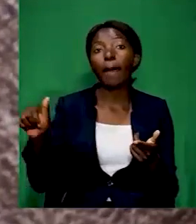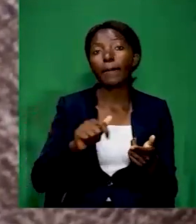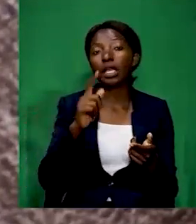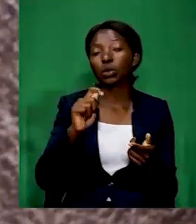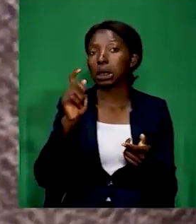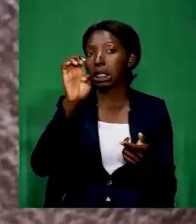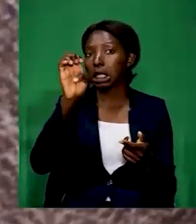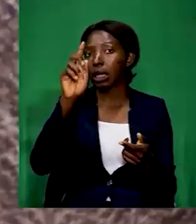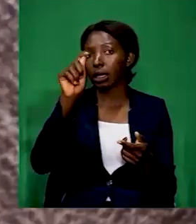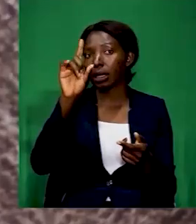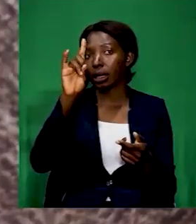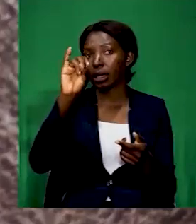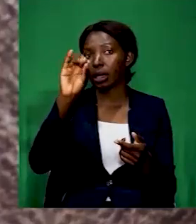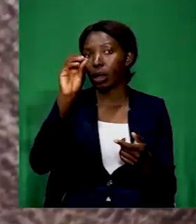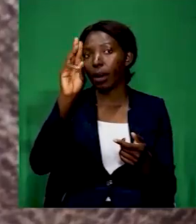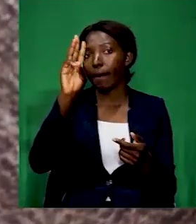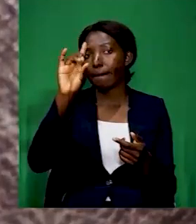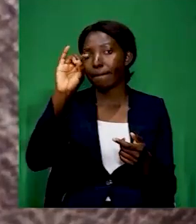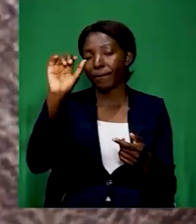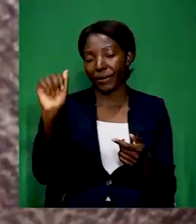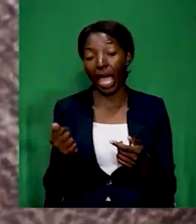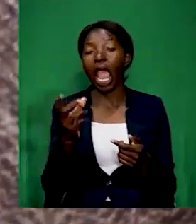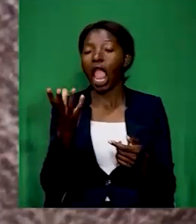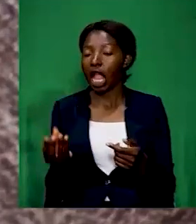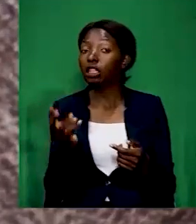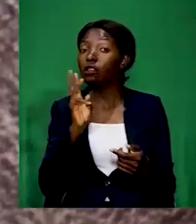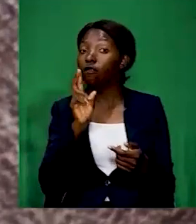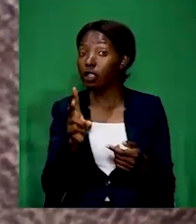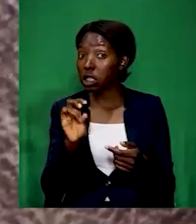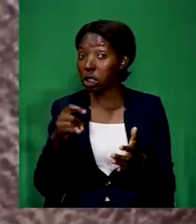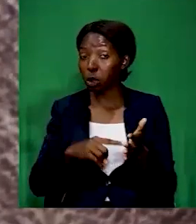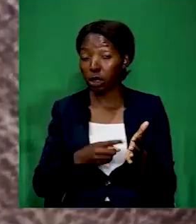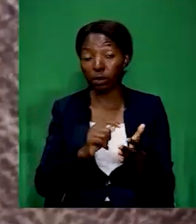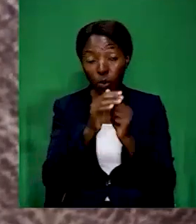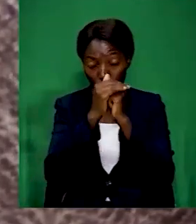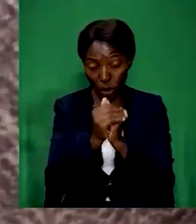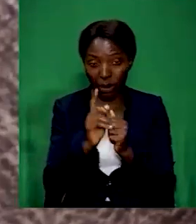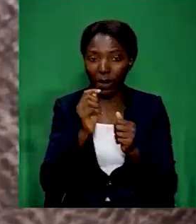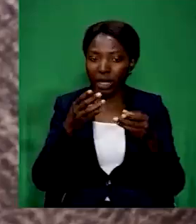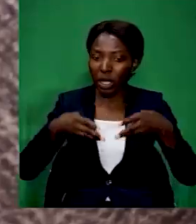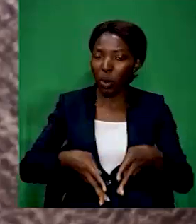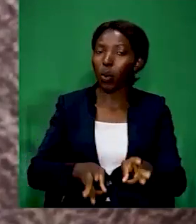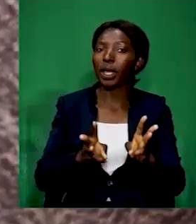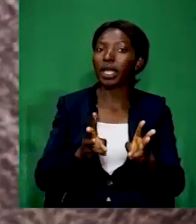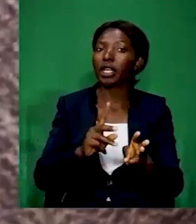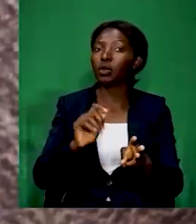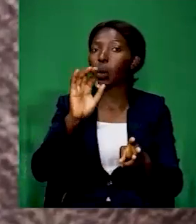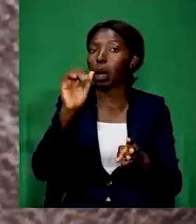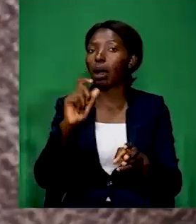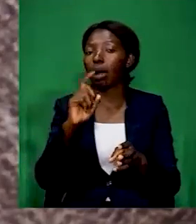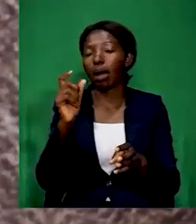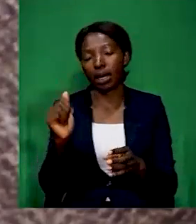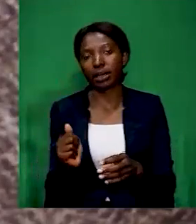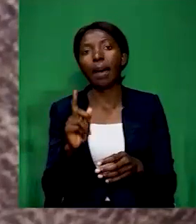auya Jerusalem kuzonamata. Saka paakudzokera nzira yaari kuenda ndoinonanga Gaza. Now